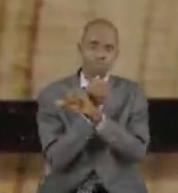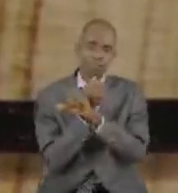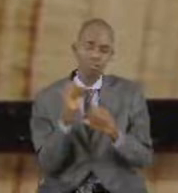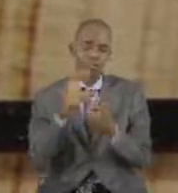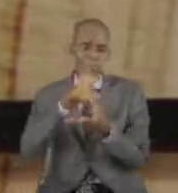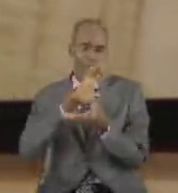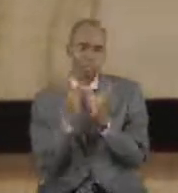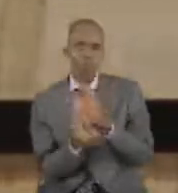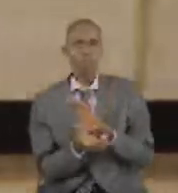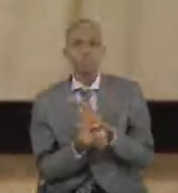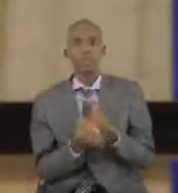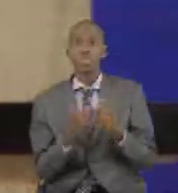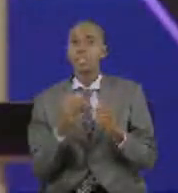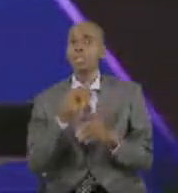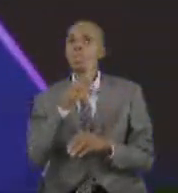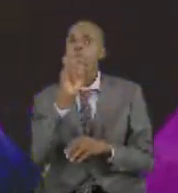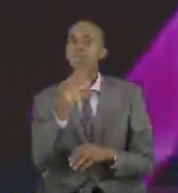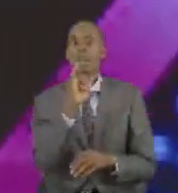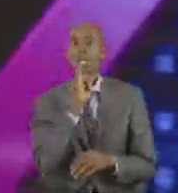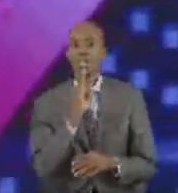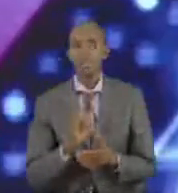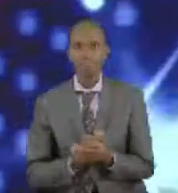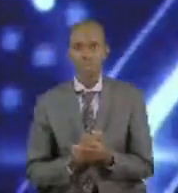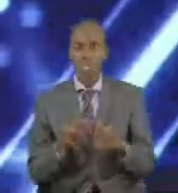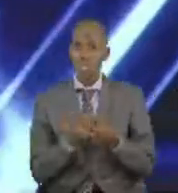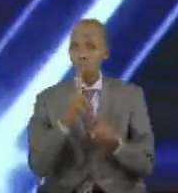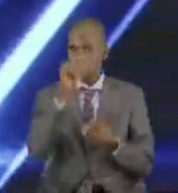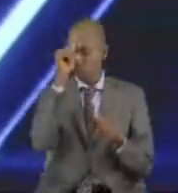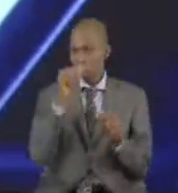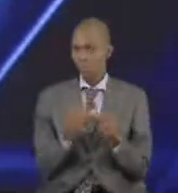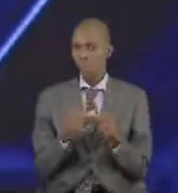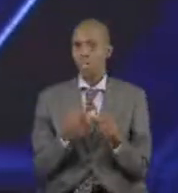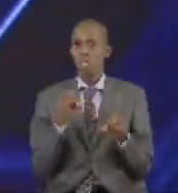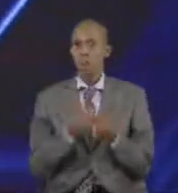la période primaire de votre conversion et de la conviction. Maintenant, la question qui se